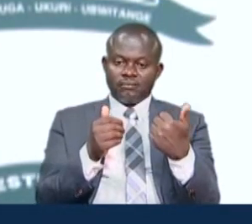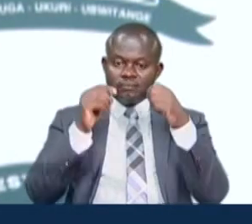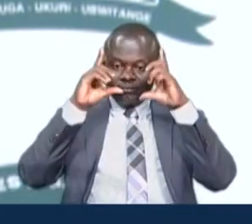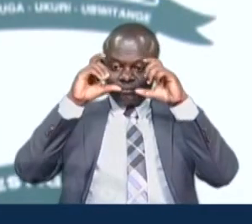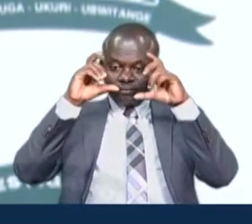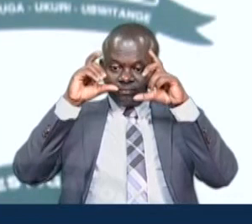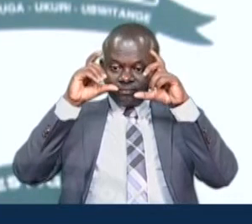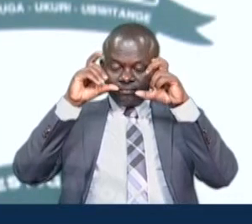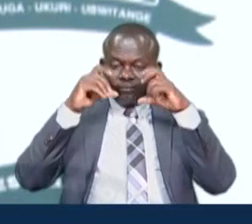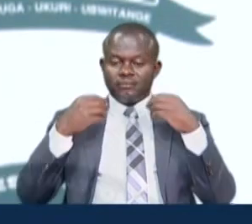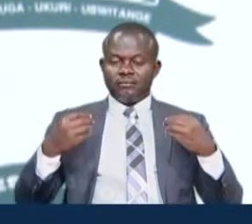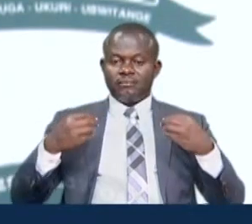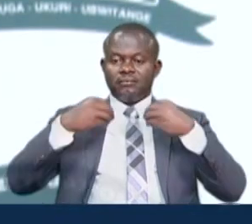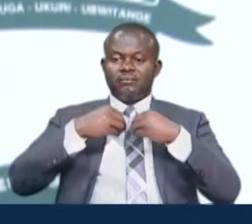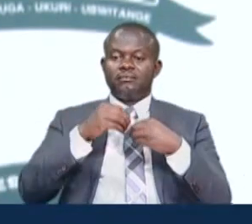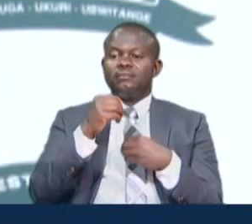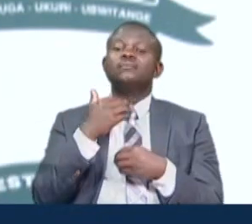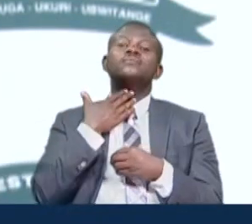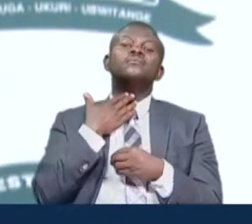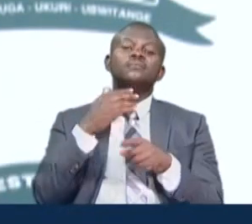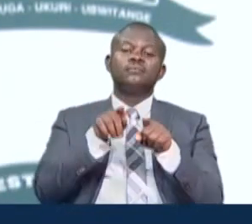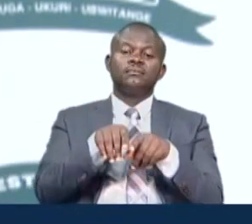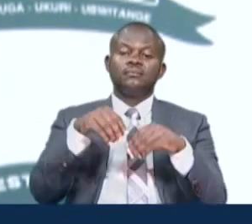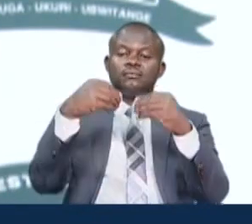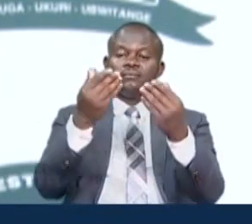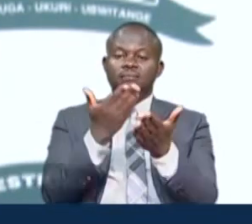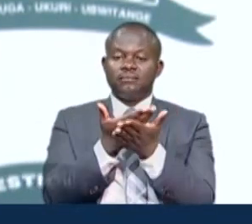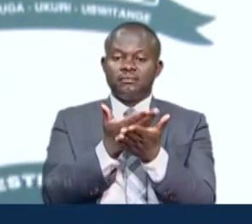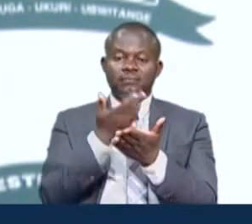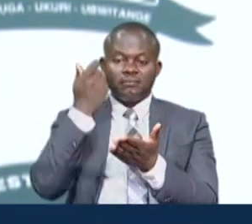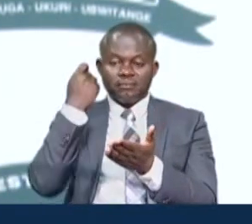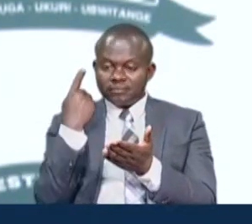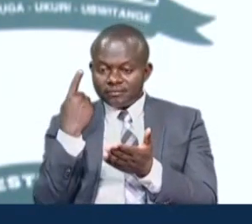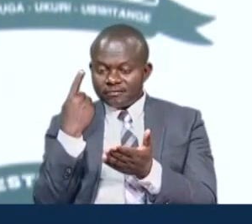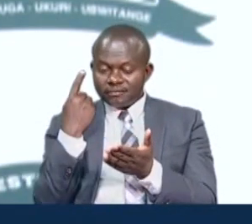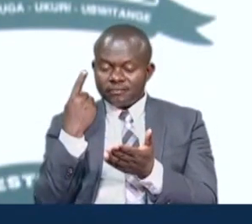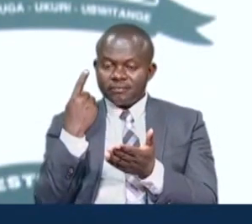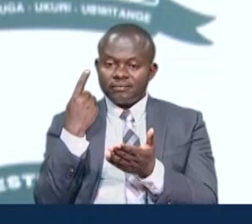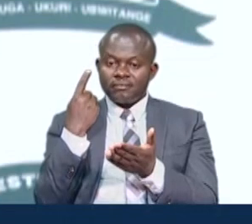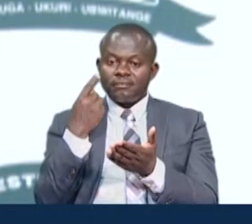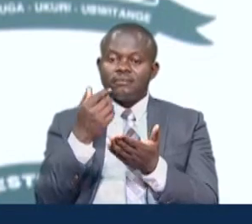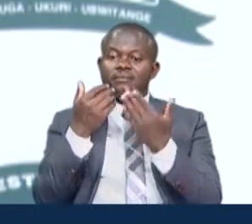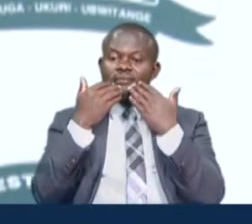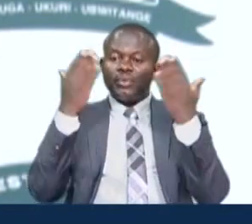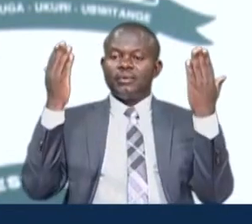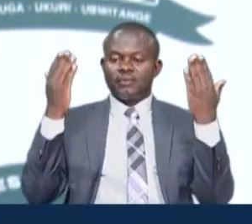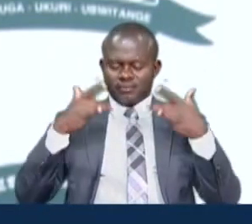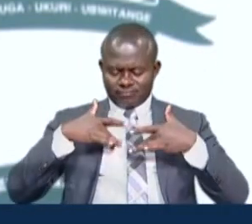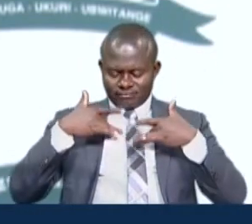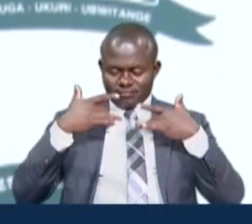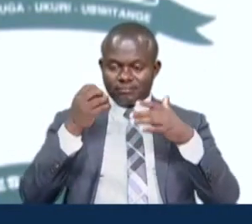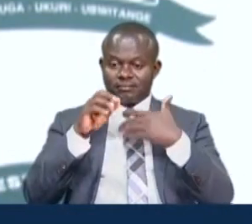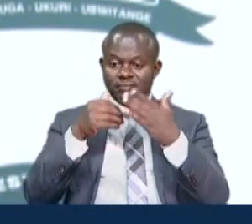amafoto yambaye uko undi yifuza undi nawe akayamuha uko yamusabye ubwo birumvikana ndavuga ubusa cyangwa se